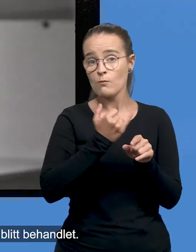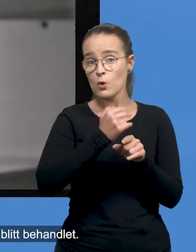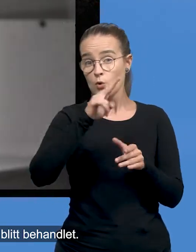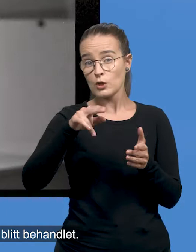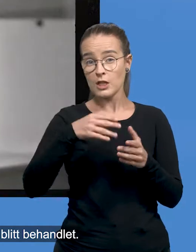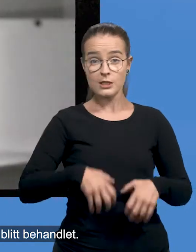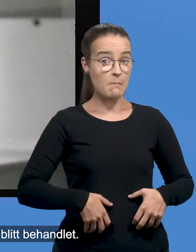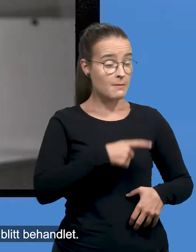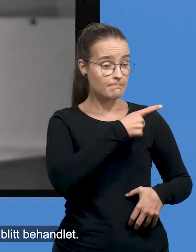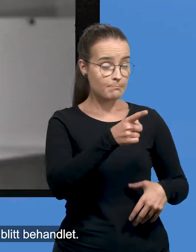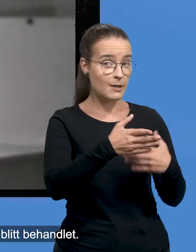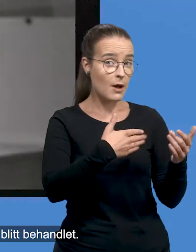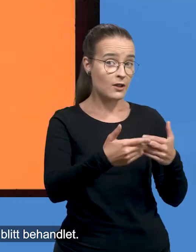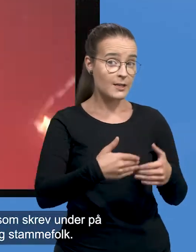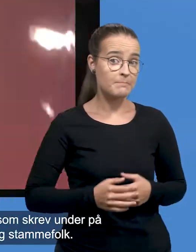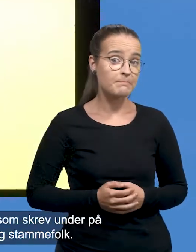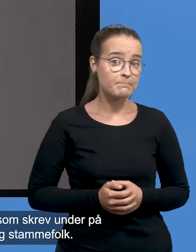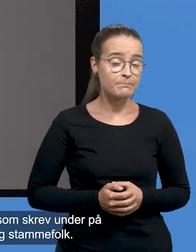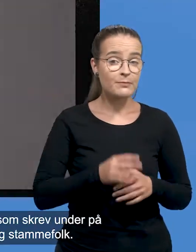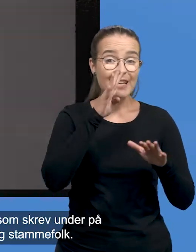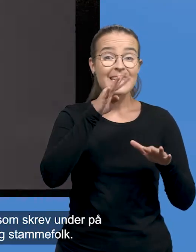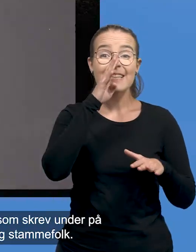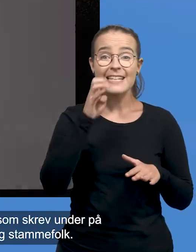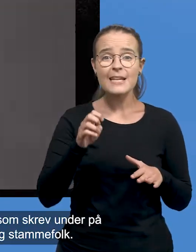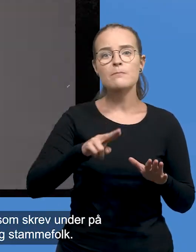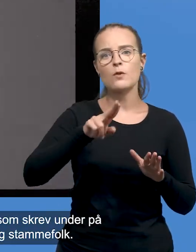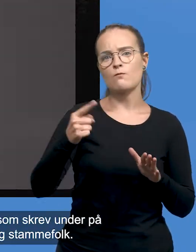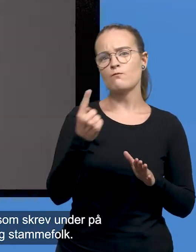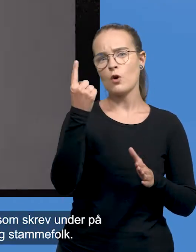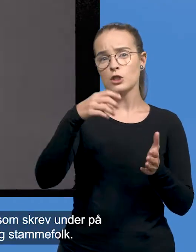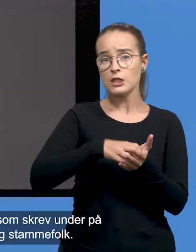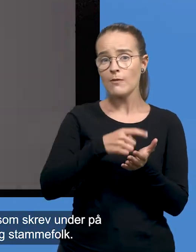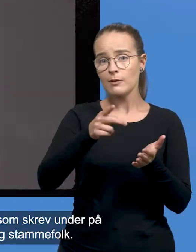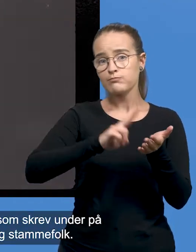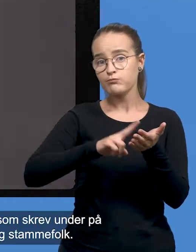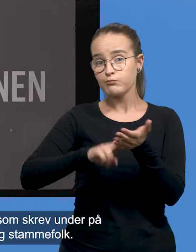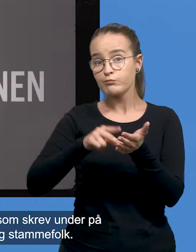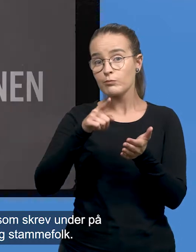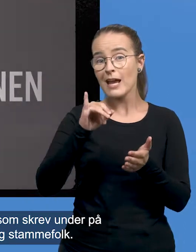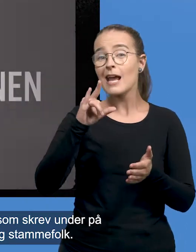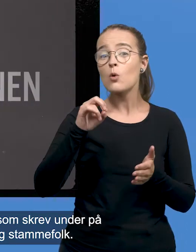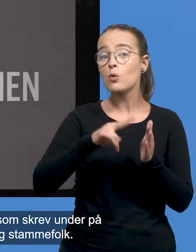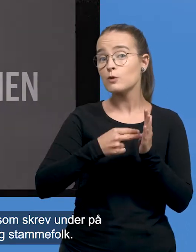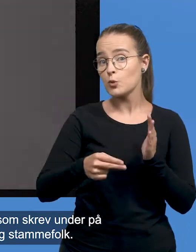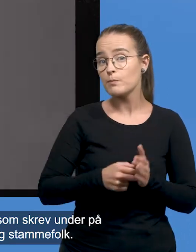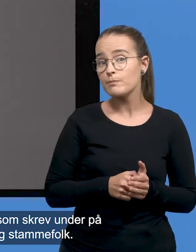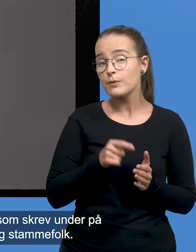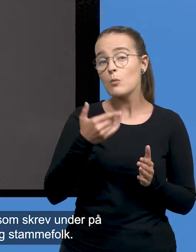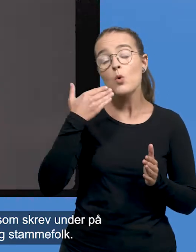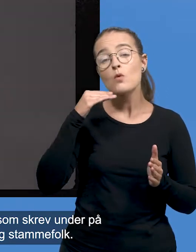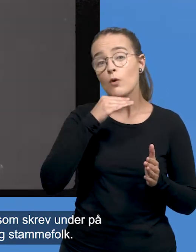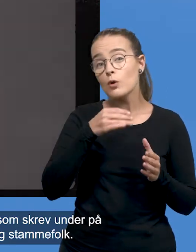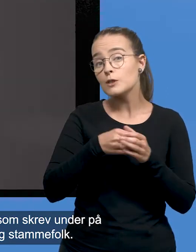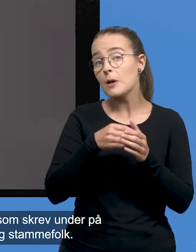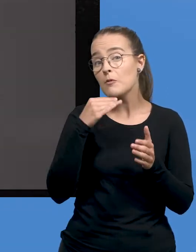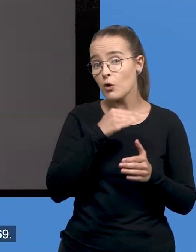hvordan norske samer har blitt behandlet. Og i 1990 var Norge den første staten som skrev under ILO-konvensjonen om urfolk